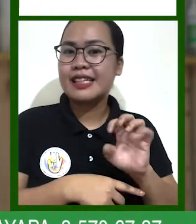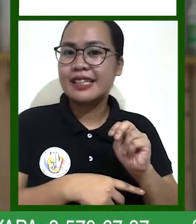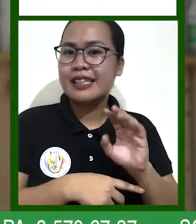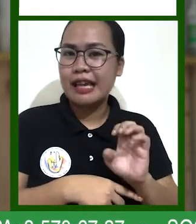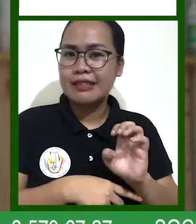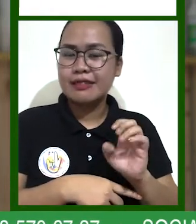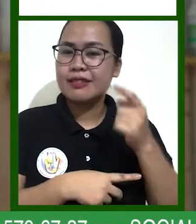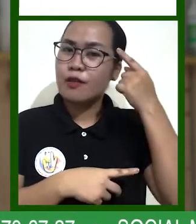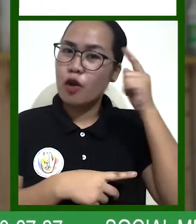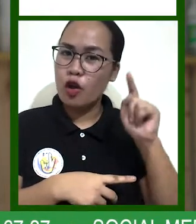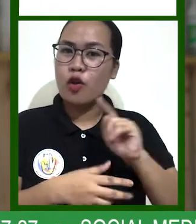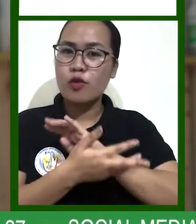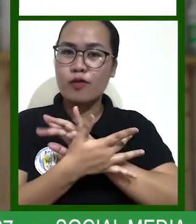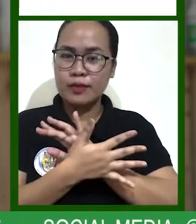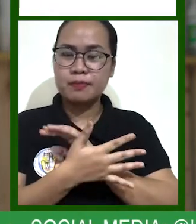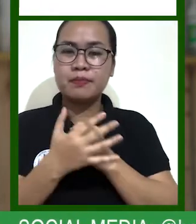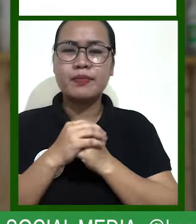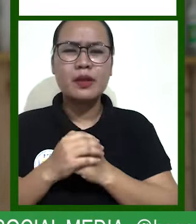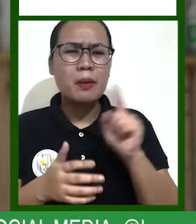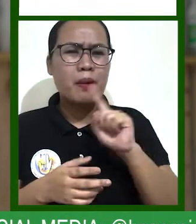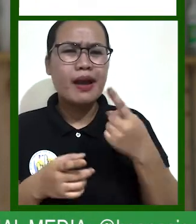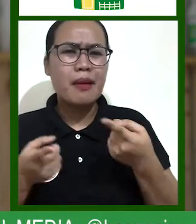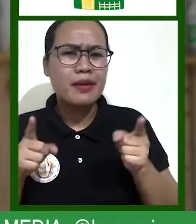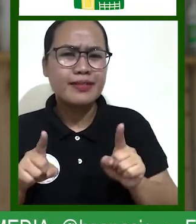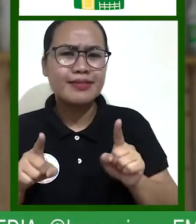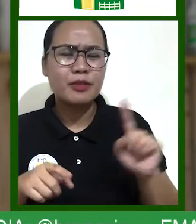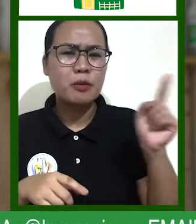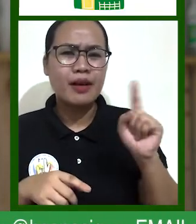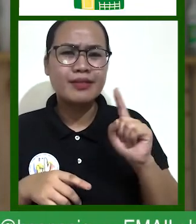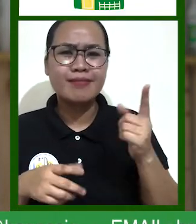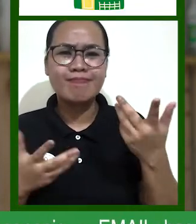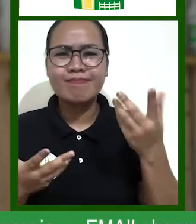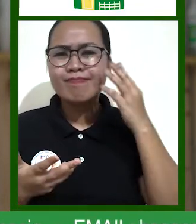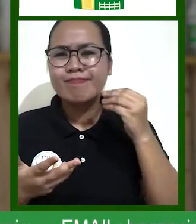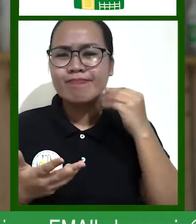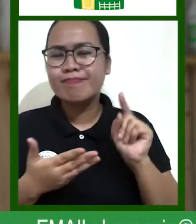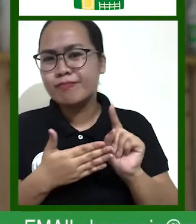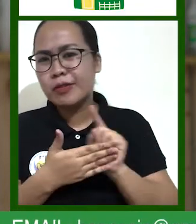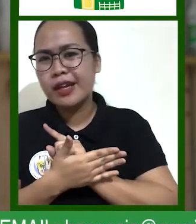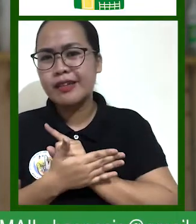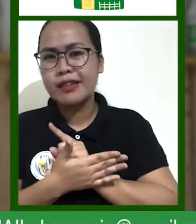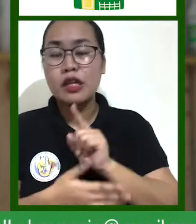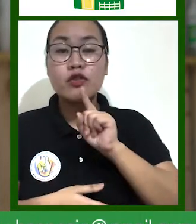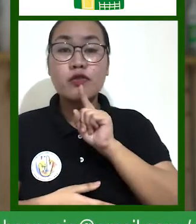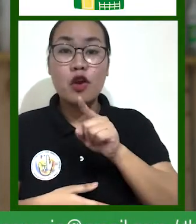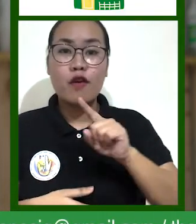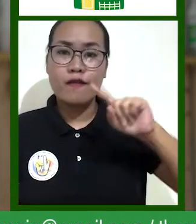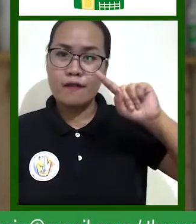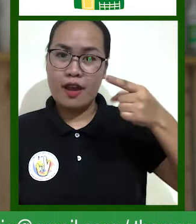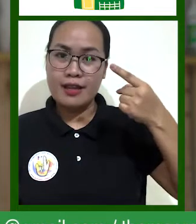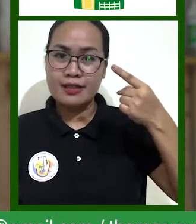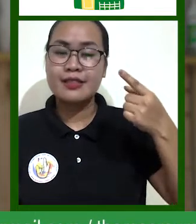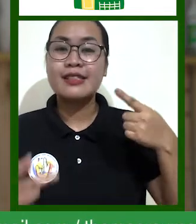mga kaganapan? Ano ba mga nangyari sa ating barangay for the past week? So unang-una po, no, ang